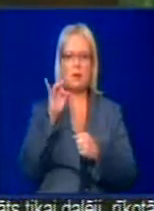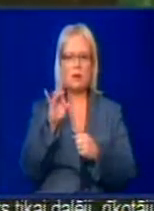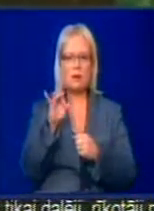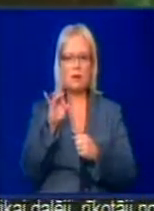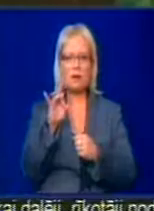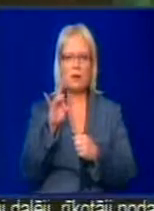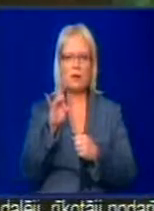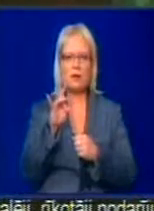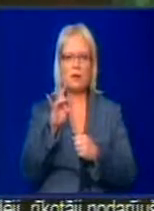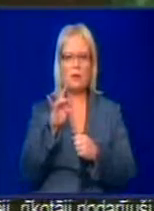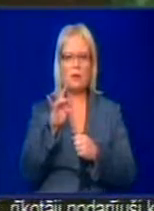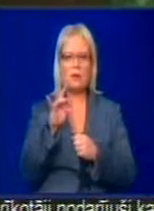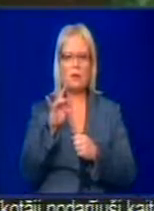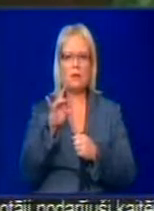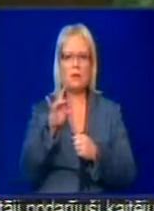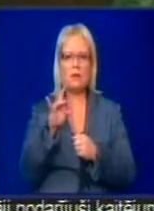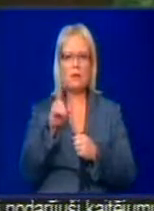vai kas tas?